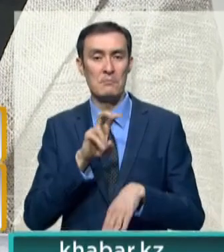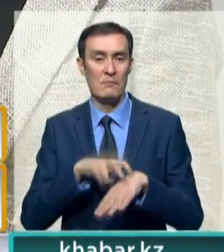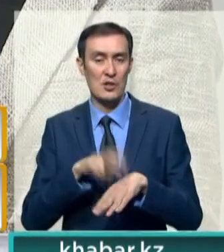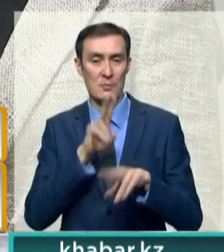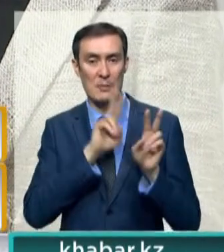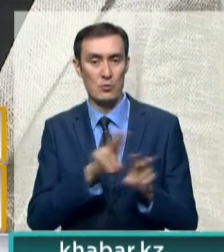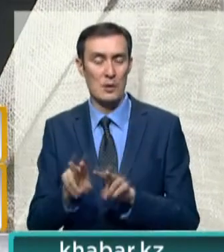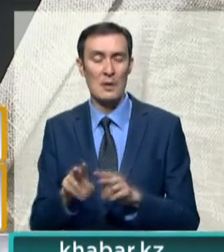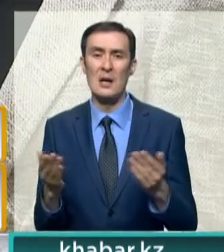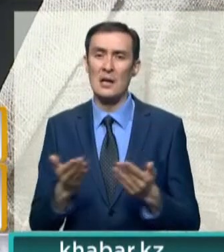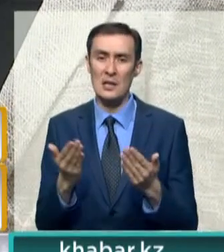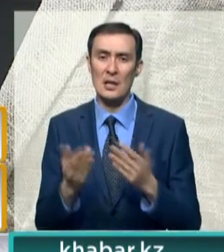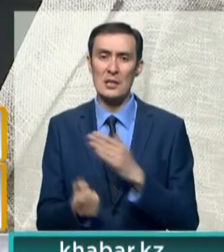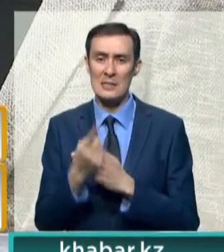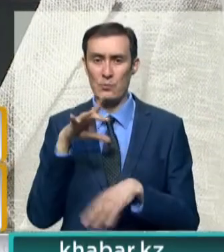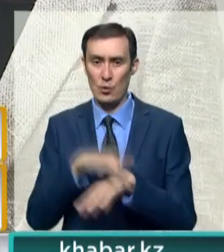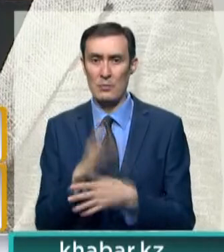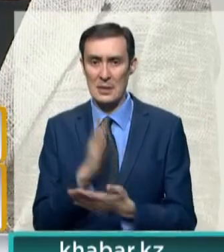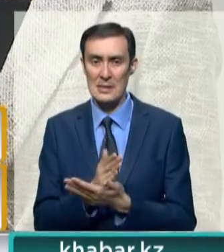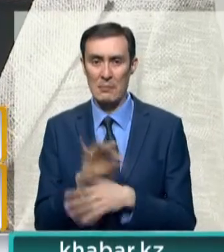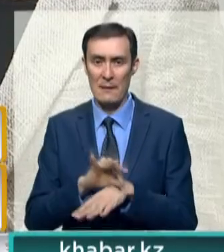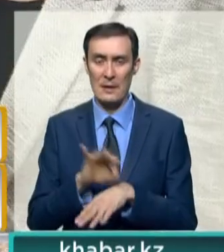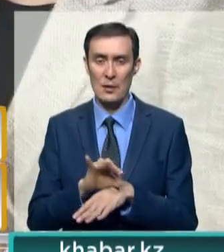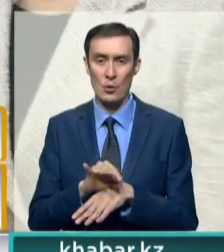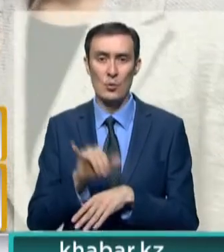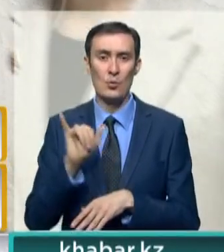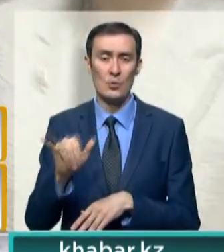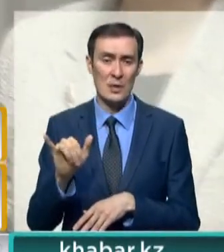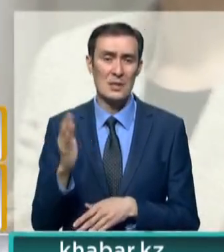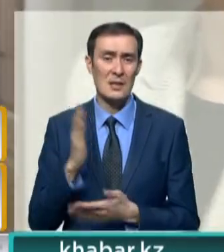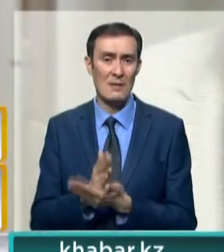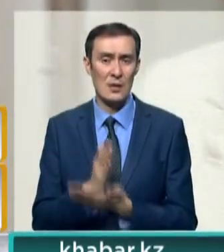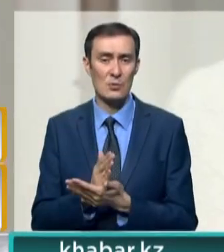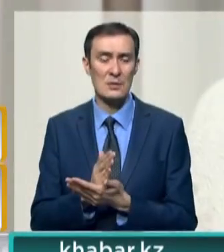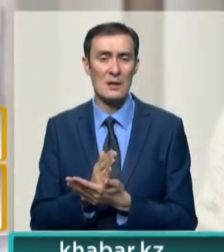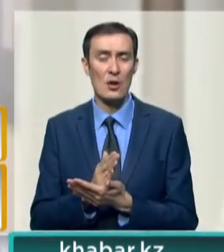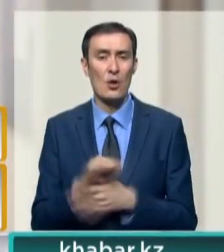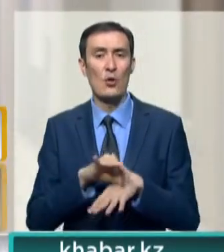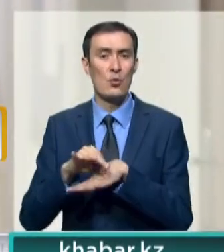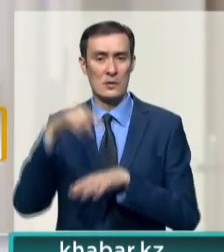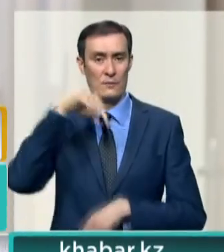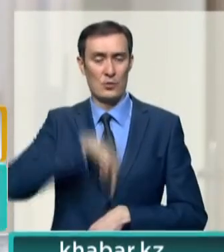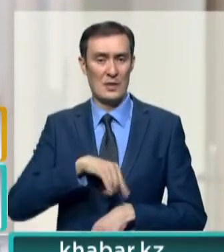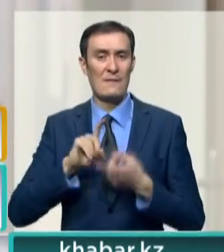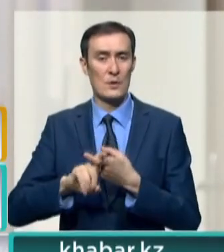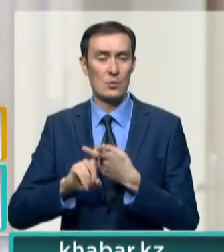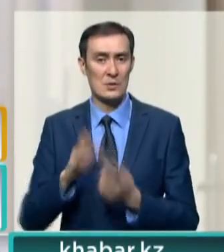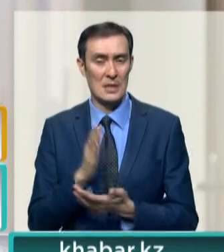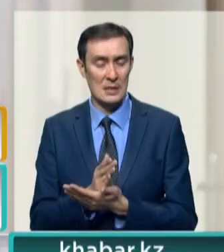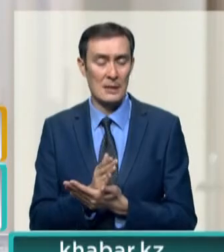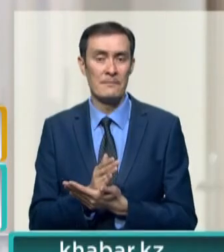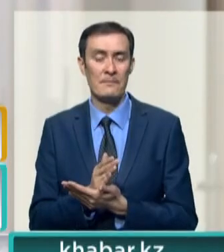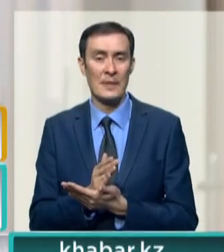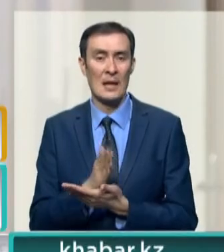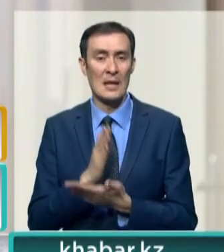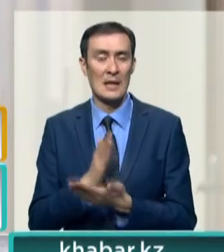наблюдением. Какие-то симптомы у них уже проявляются? Они являются вирусоносителями, то есть